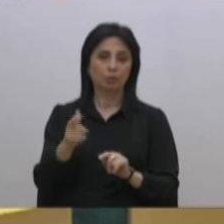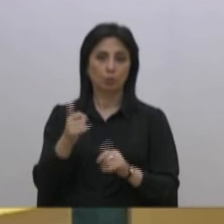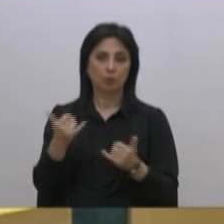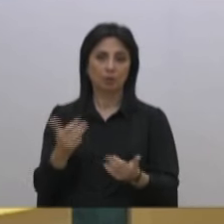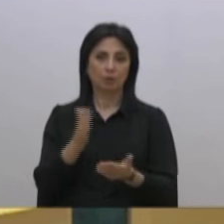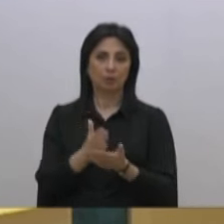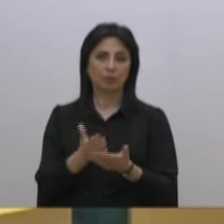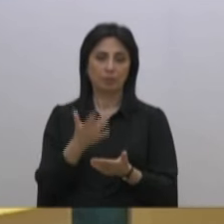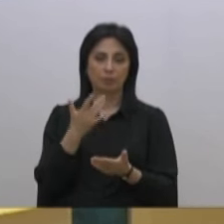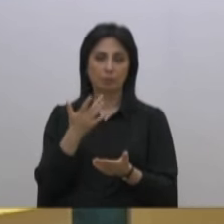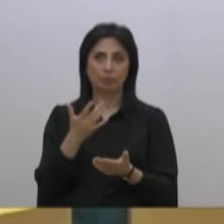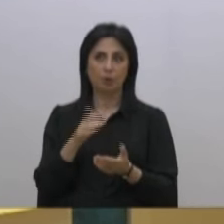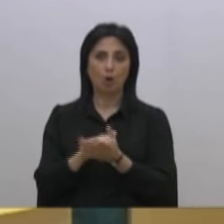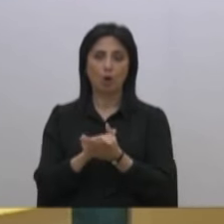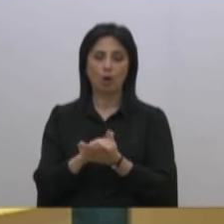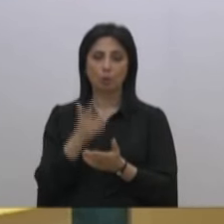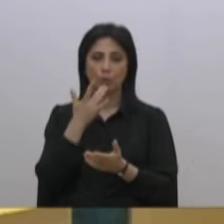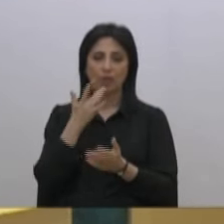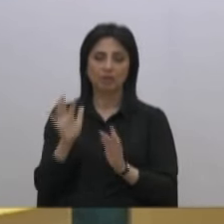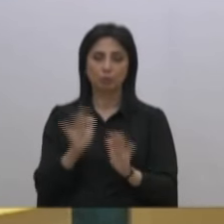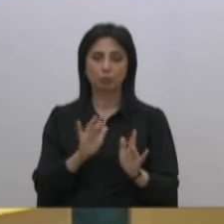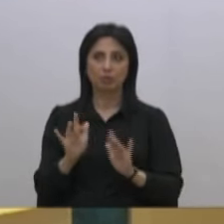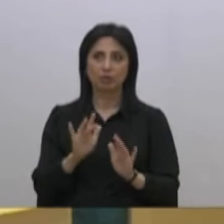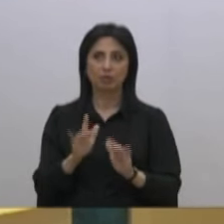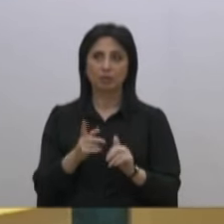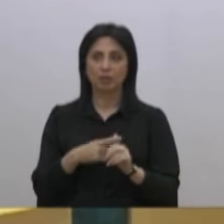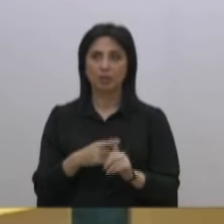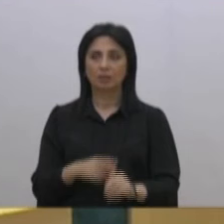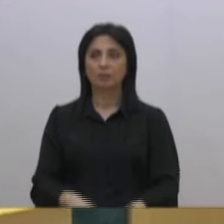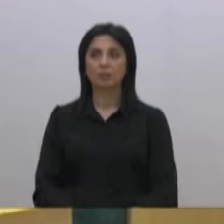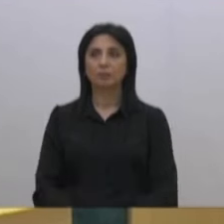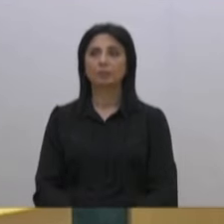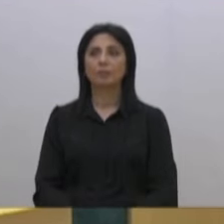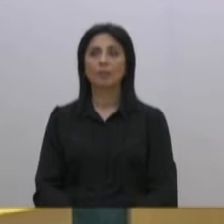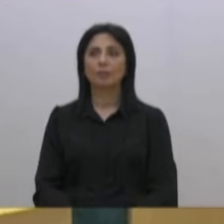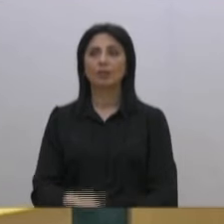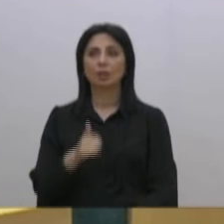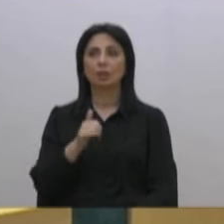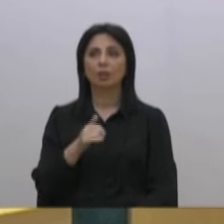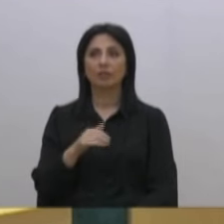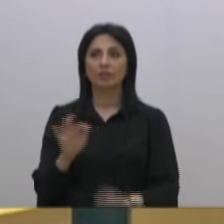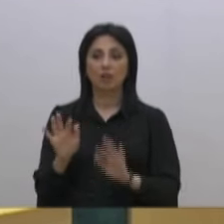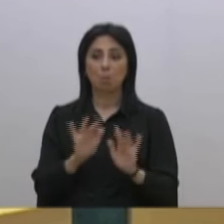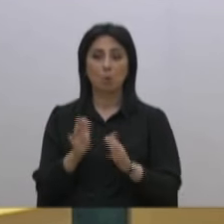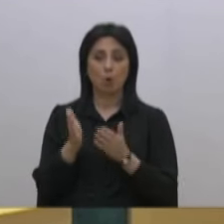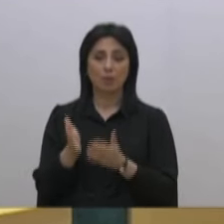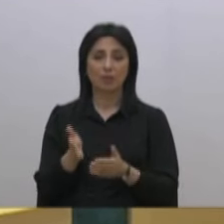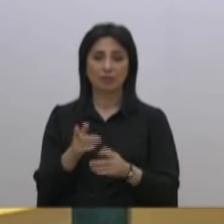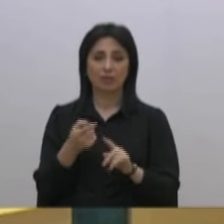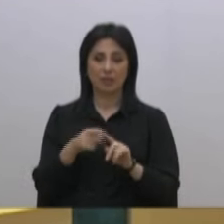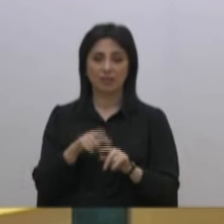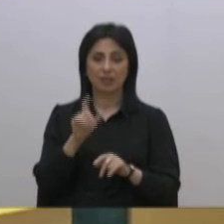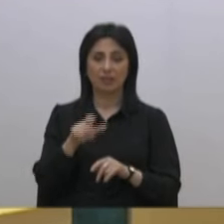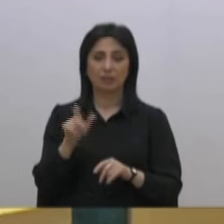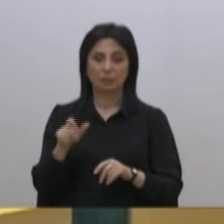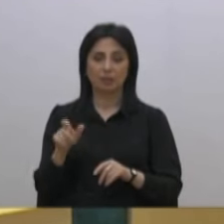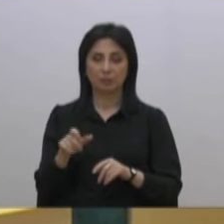დღეს კოლექტიური ნაცმოძრაობის სახით. როგორც მოქმედებენ ეს